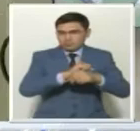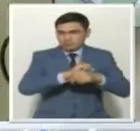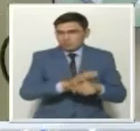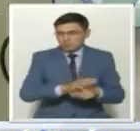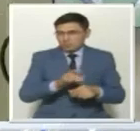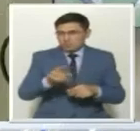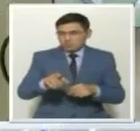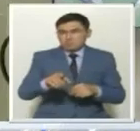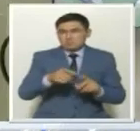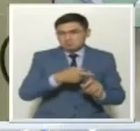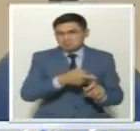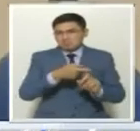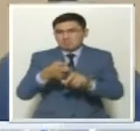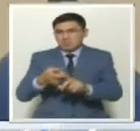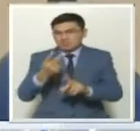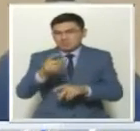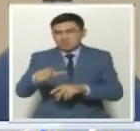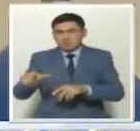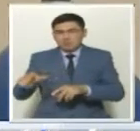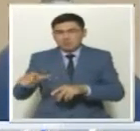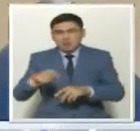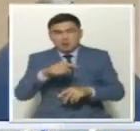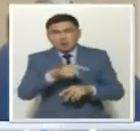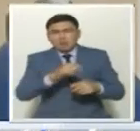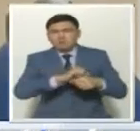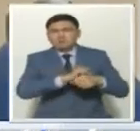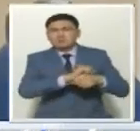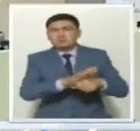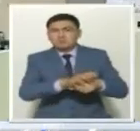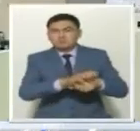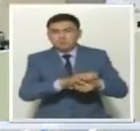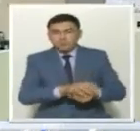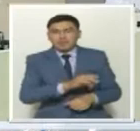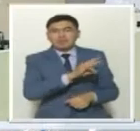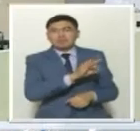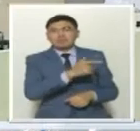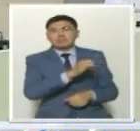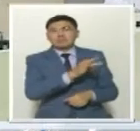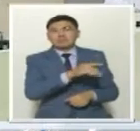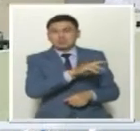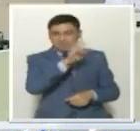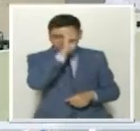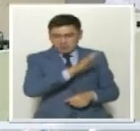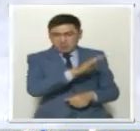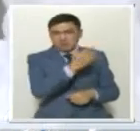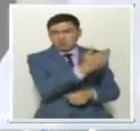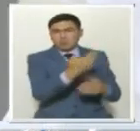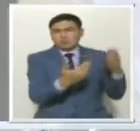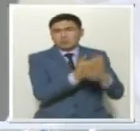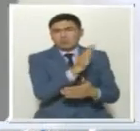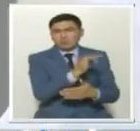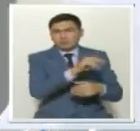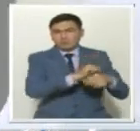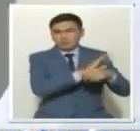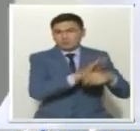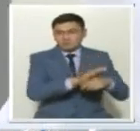жылы Нигерия мен Ұлыбританияда шыққан. Мамандардың айтуынша, дельта штаммынан айырмашылығы жоқ, дене қызуы көтеріліп, жөтел қысады, науқас